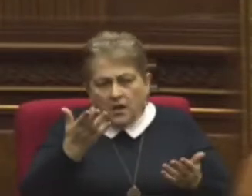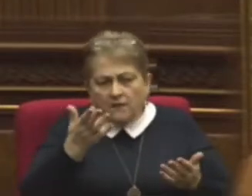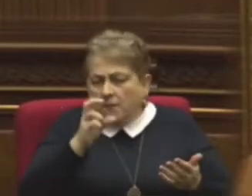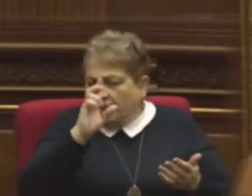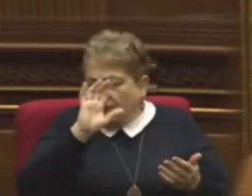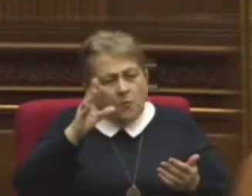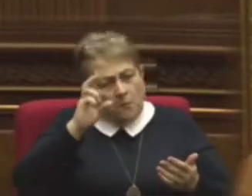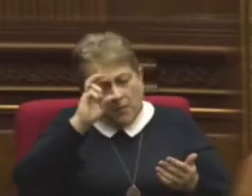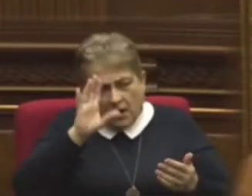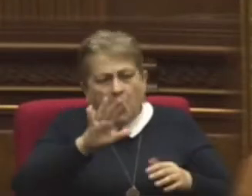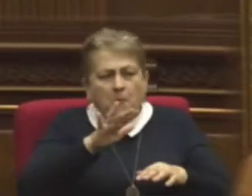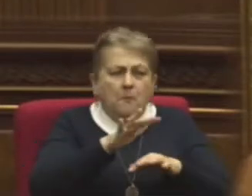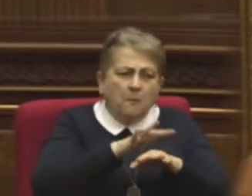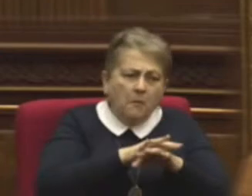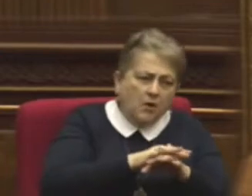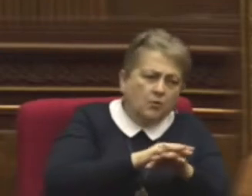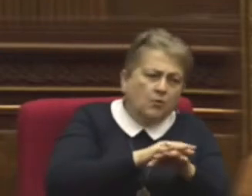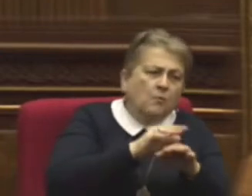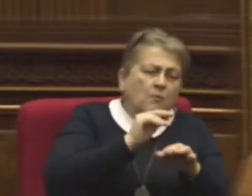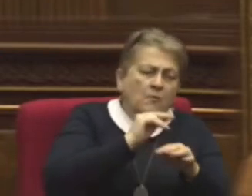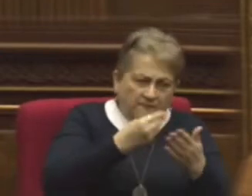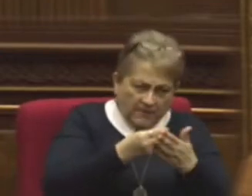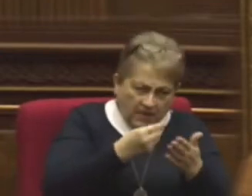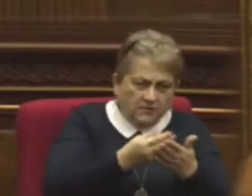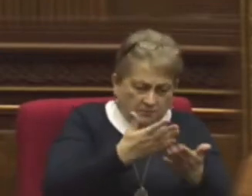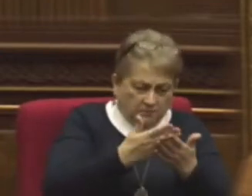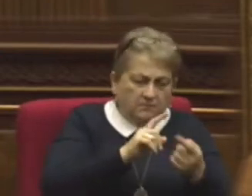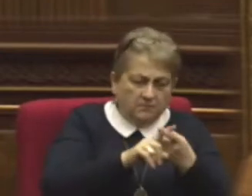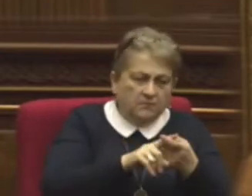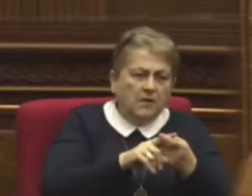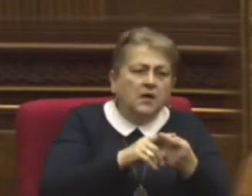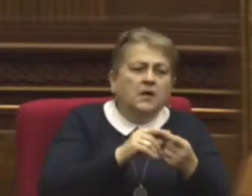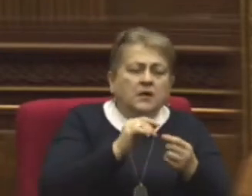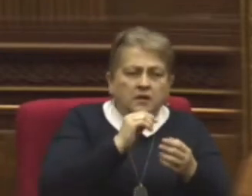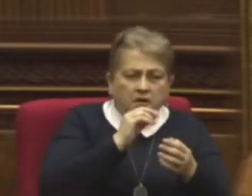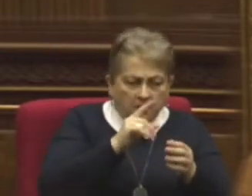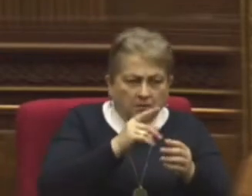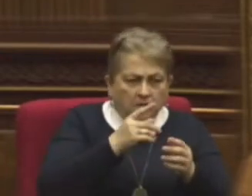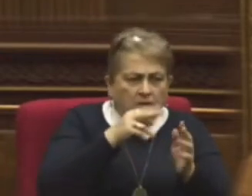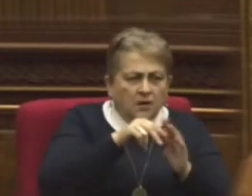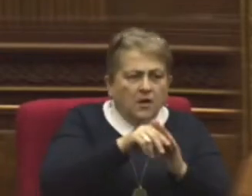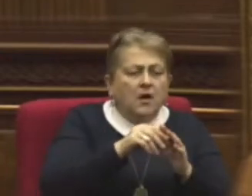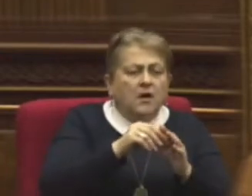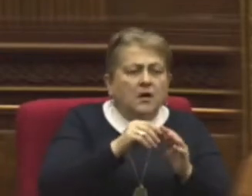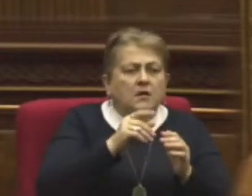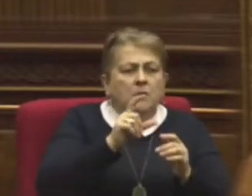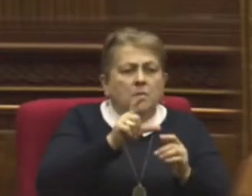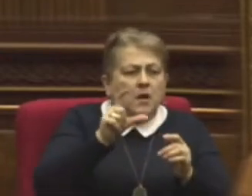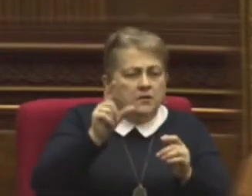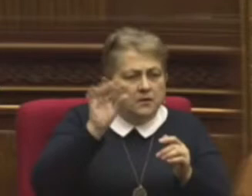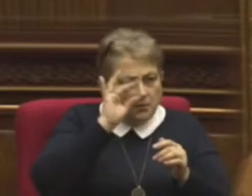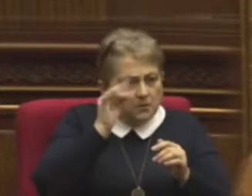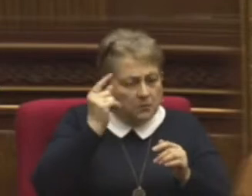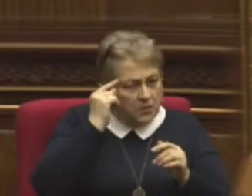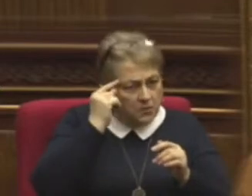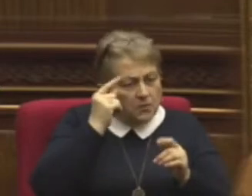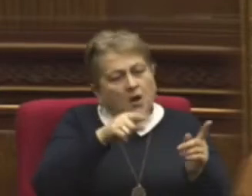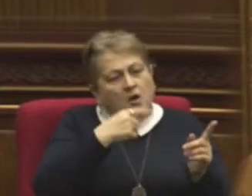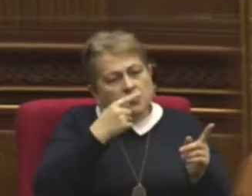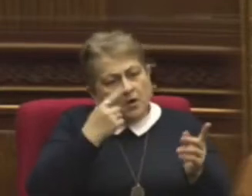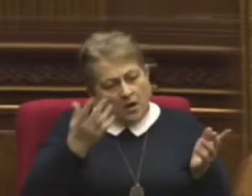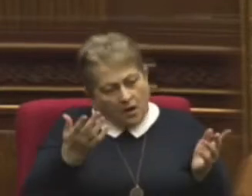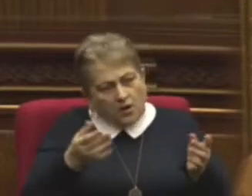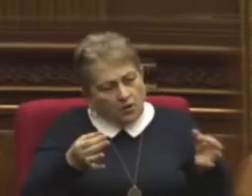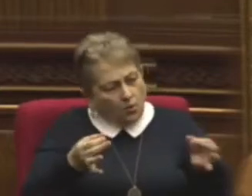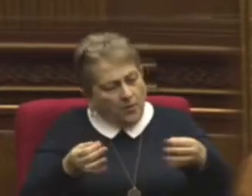ոչ պետական, թե խոսենք բանկային համակարգի մասին, ֆինանսները, հիմնականում գերիշխում է վաշխառուների մտածողություն։ Իրենք ասում ենք,